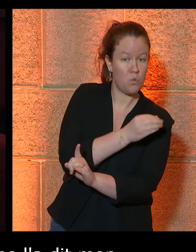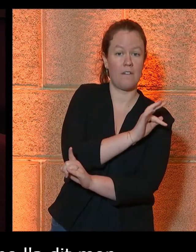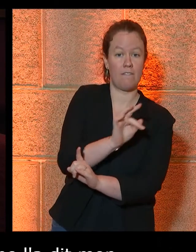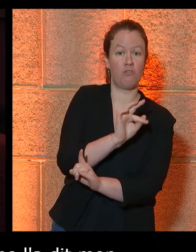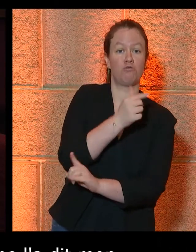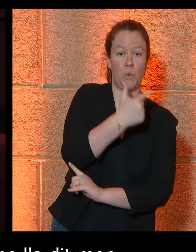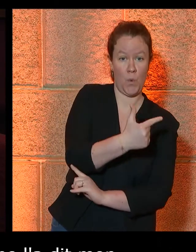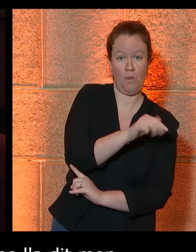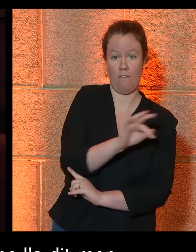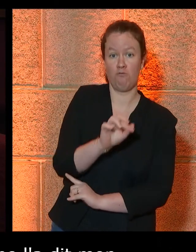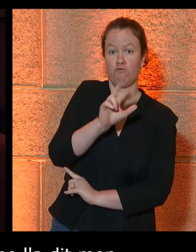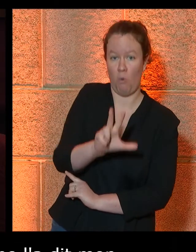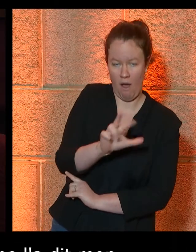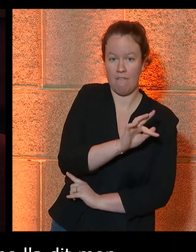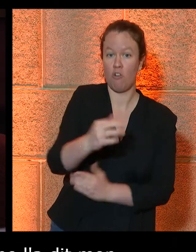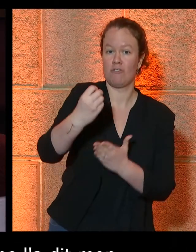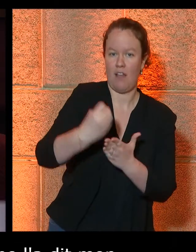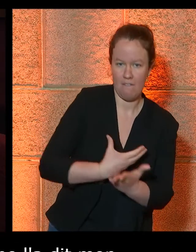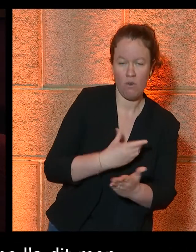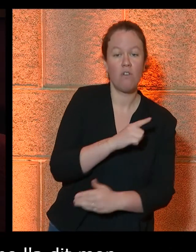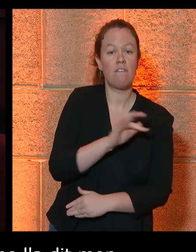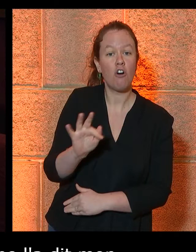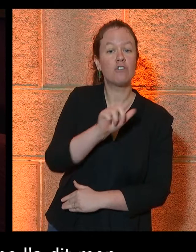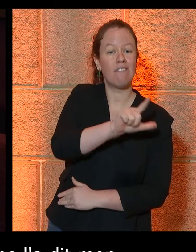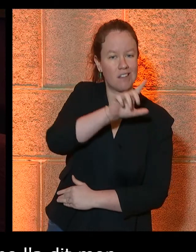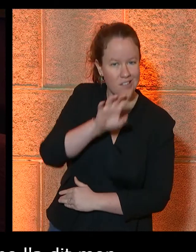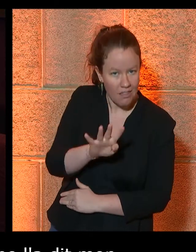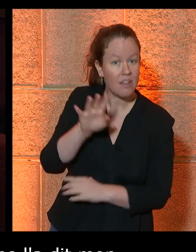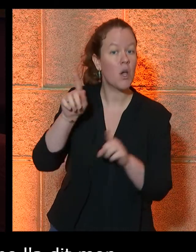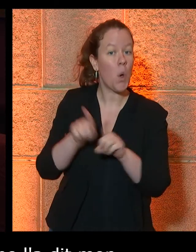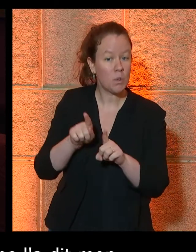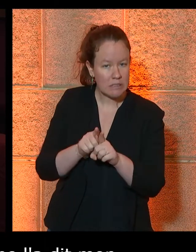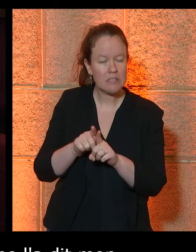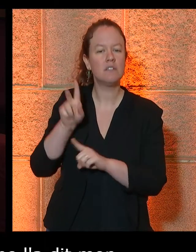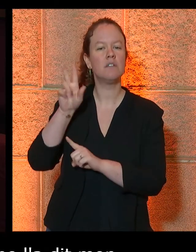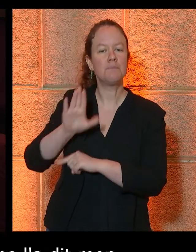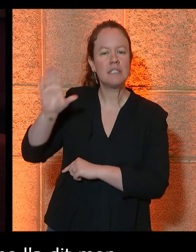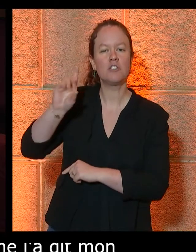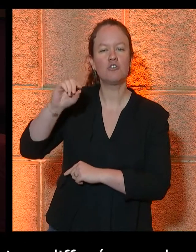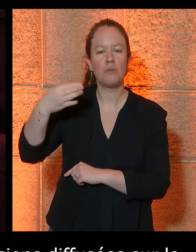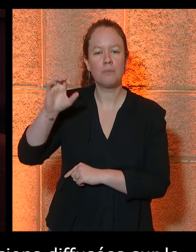France 24, sur les réseaux ultramarins d'outre-mer la première, en télévision